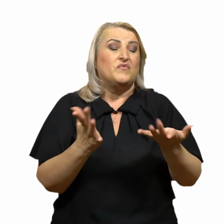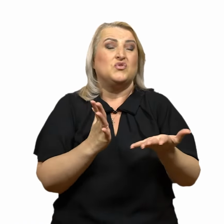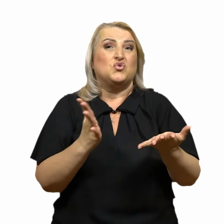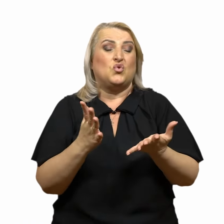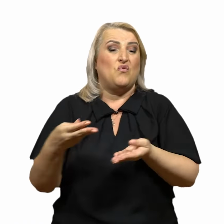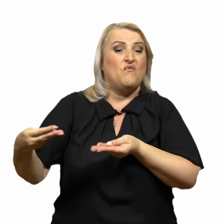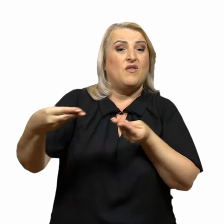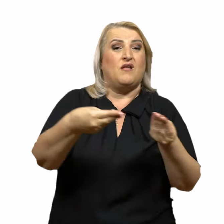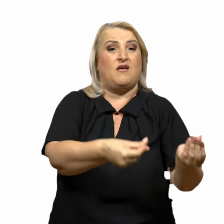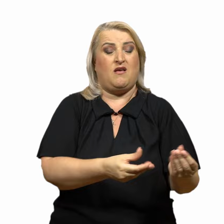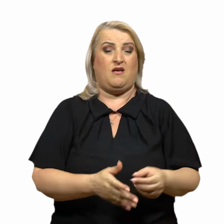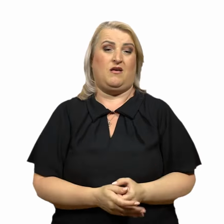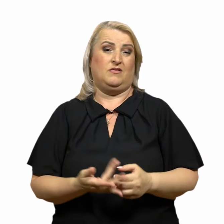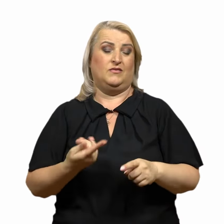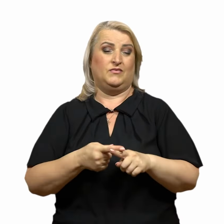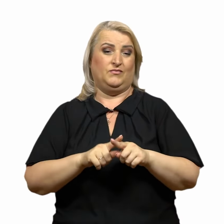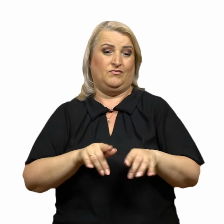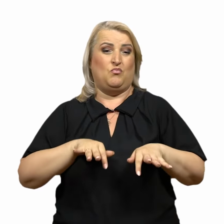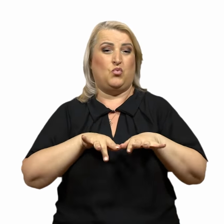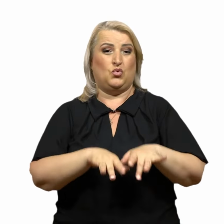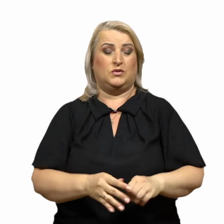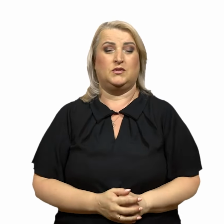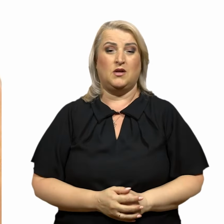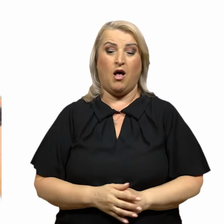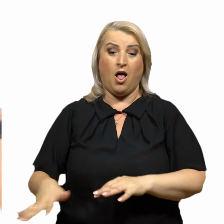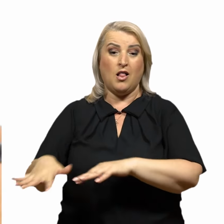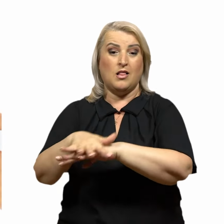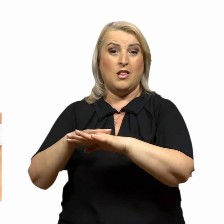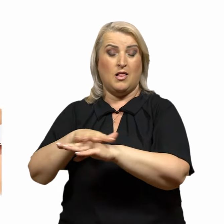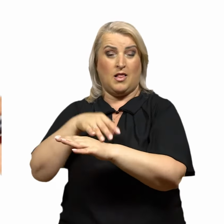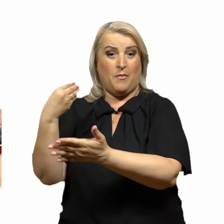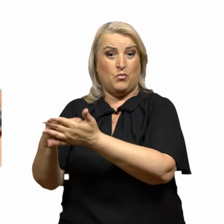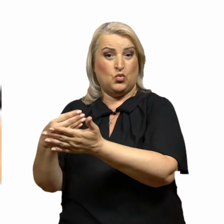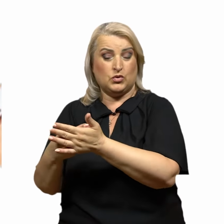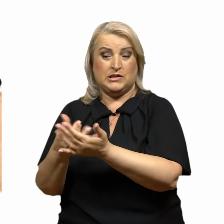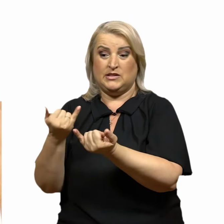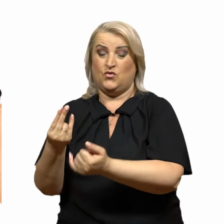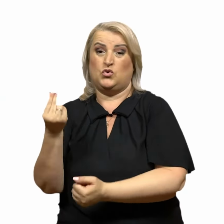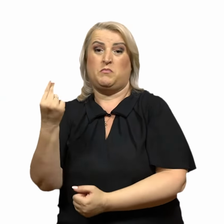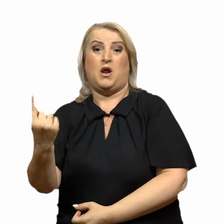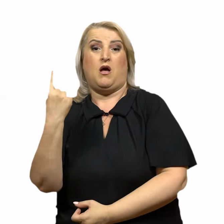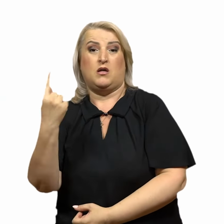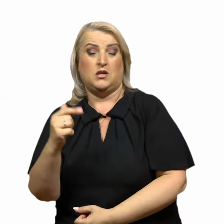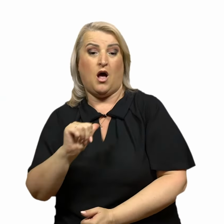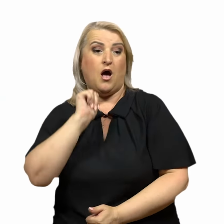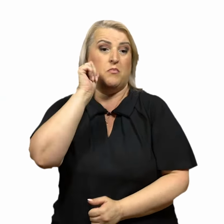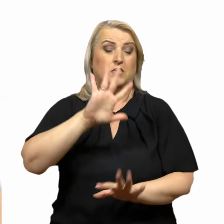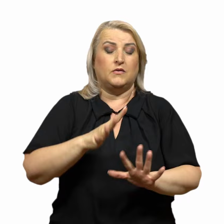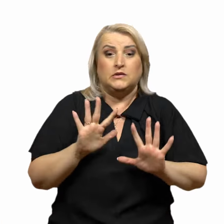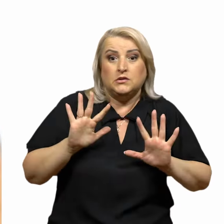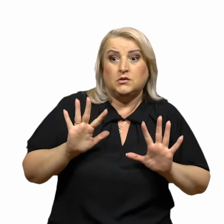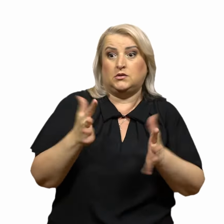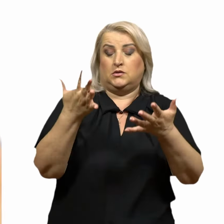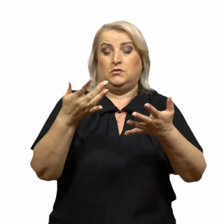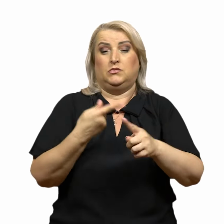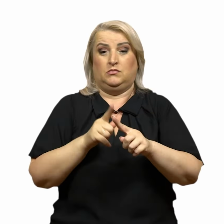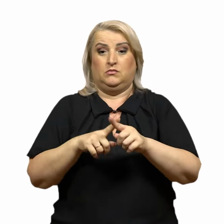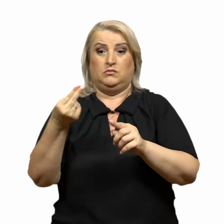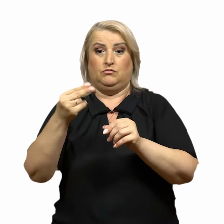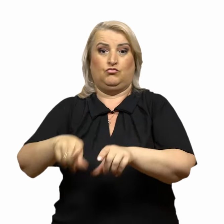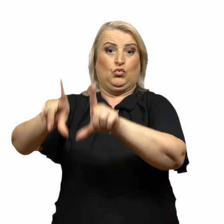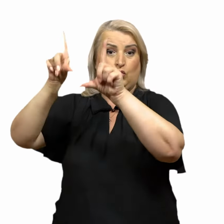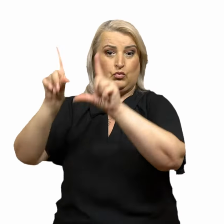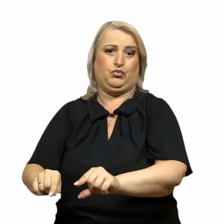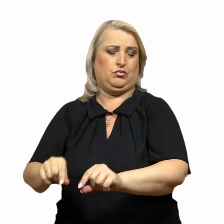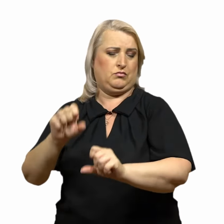externi care influențează procesul. La bursă, acțiunele au astăzi un preț, iar mâine, dacă se întâmplă ceva în domeniul dat, valoarea poate